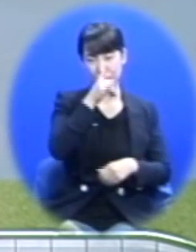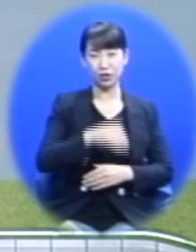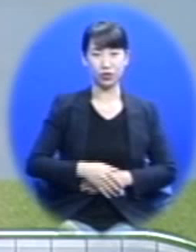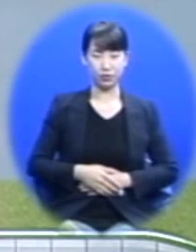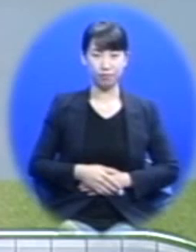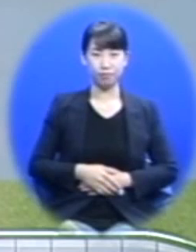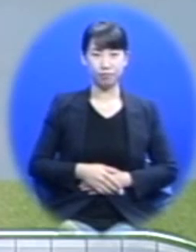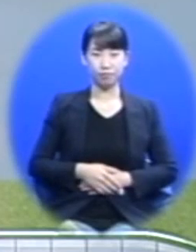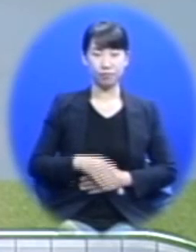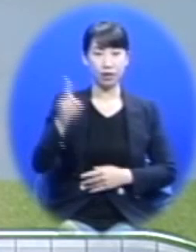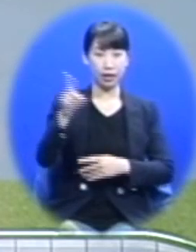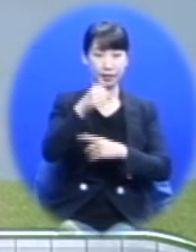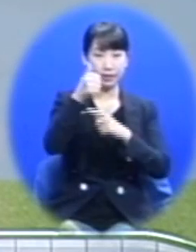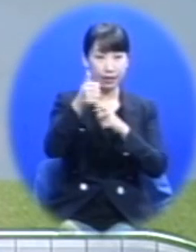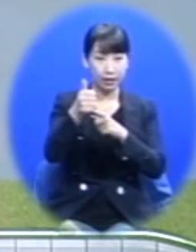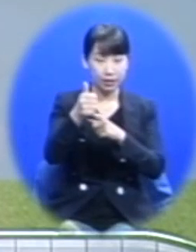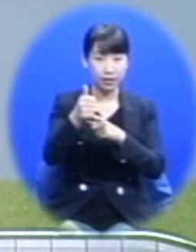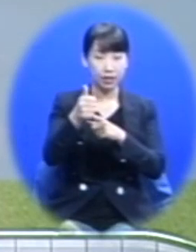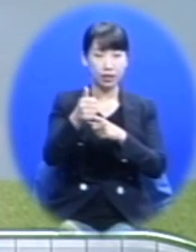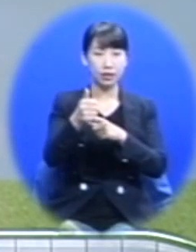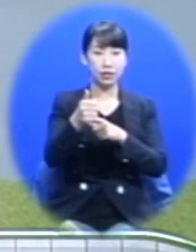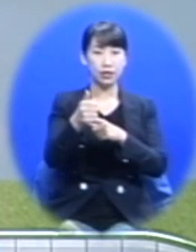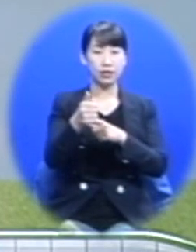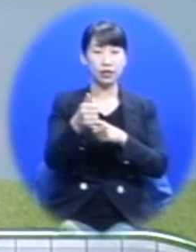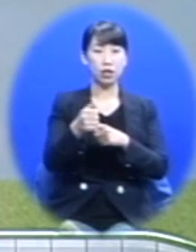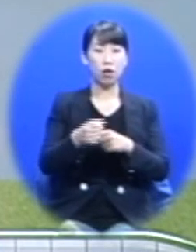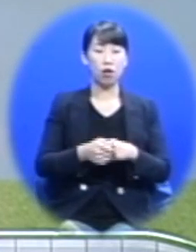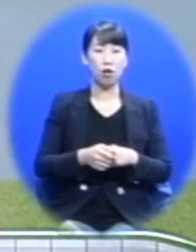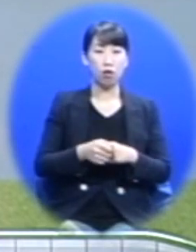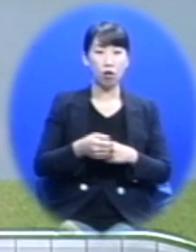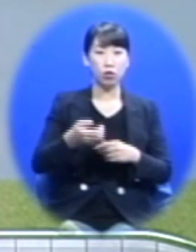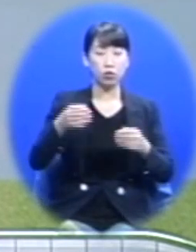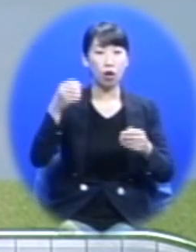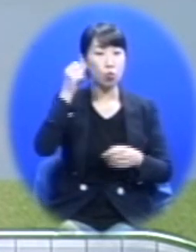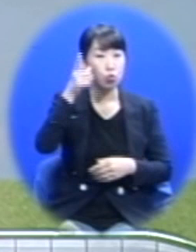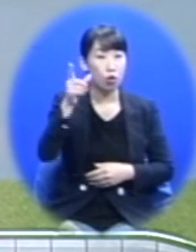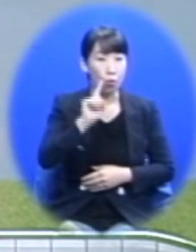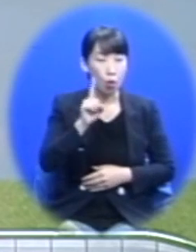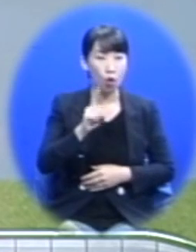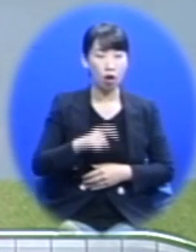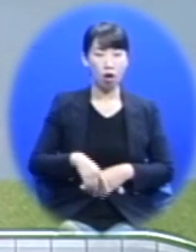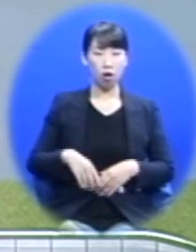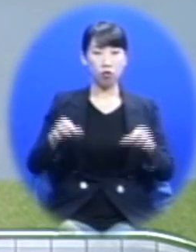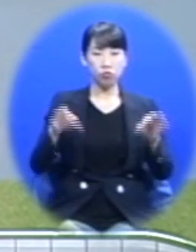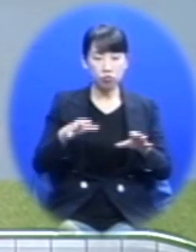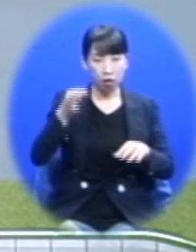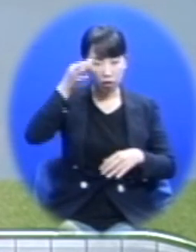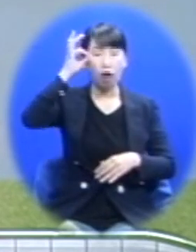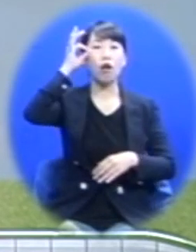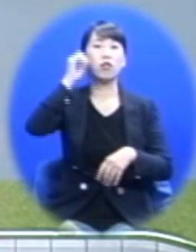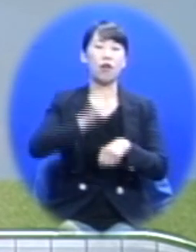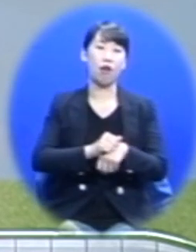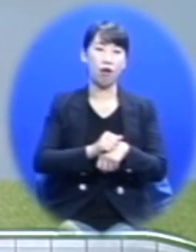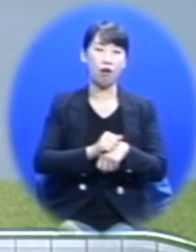다윗의 신앙의 위대함은 바로 이 순간에 즉시 깨달은 것입니다. 내가 정말